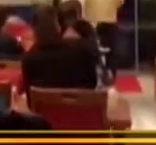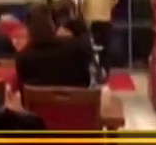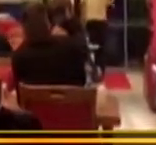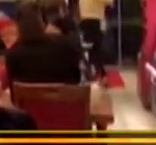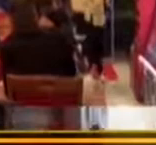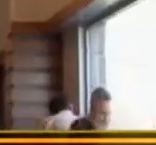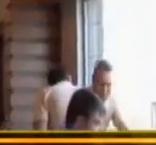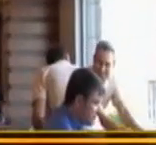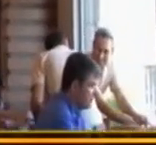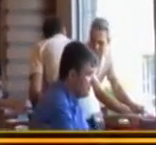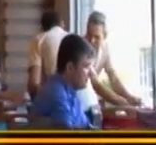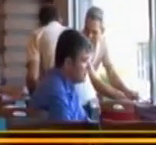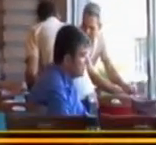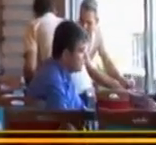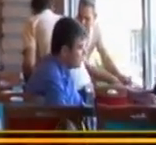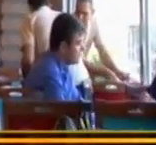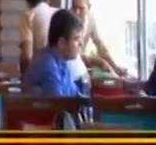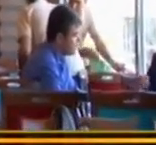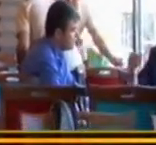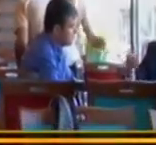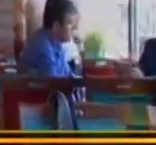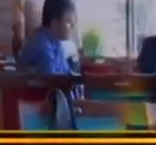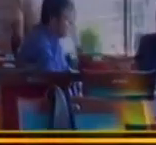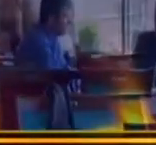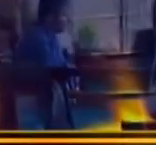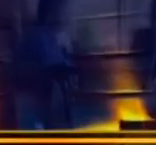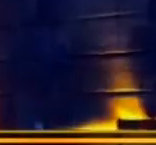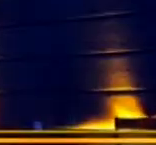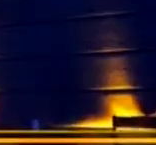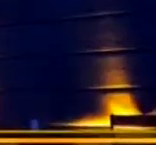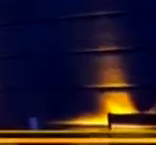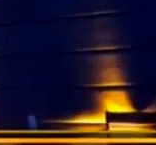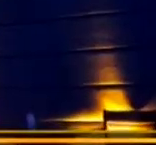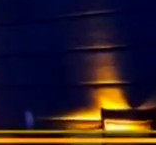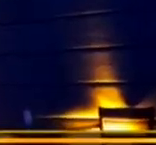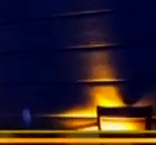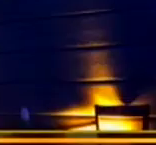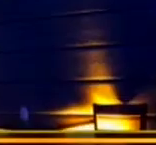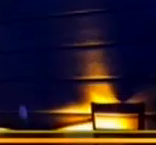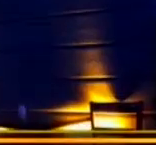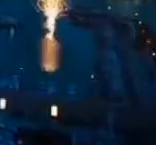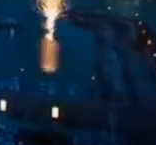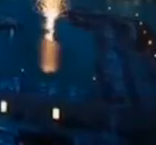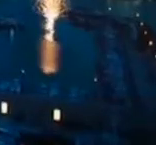Çanakkale'de hizmetinizdeyiz. 0286 218 49 42.